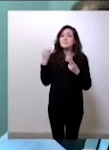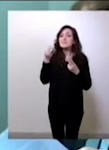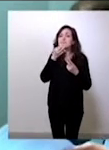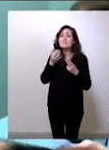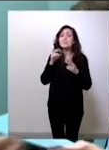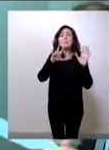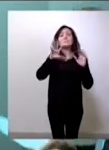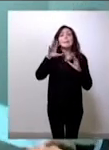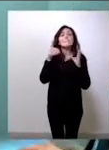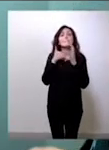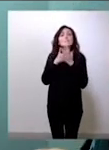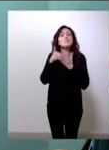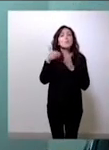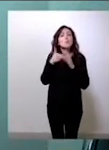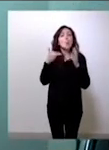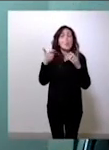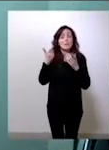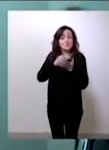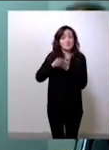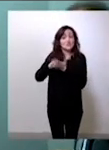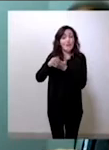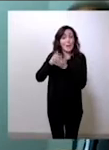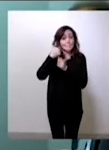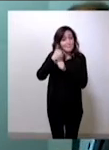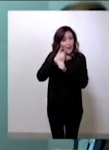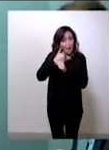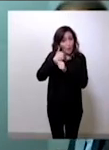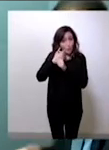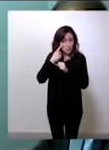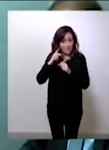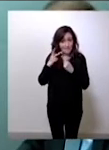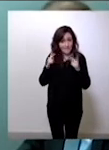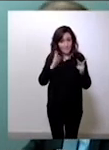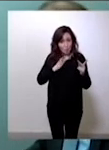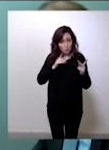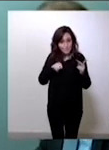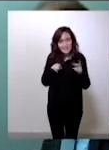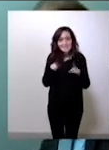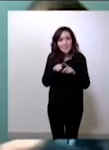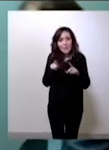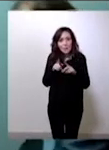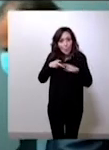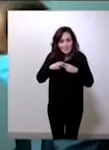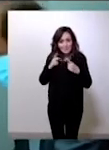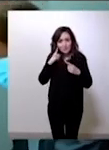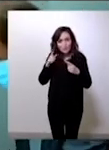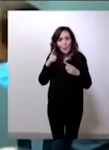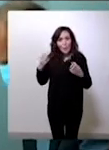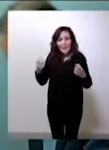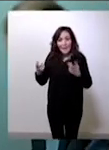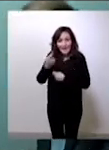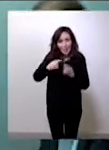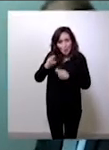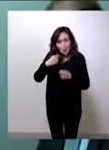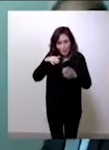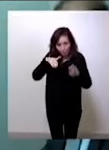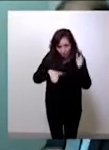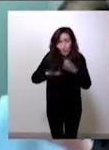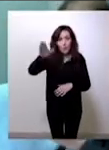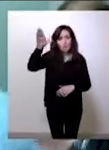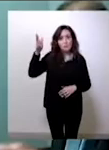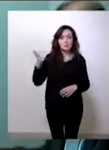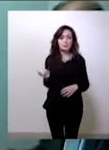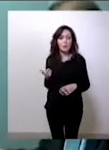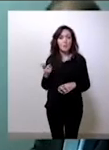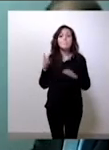an pour la ville de Bordeaux, c'est un outil de relance. Je le rappelle, malgré les contraintes que nous